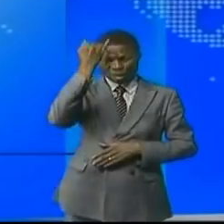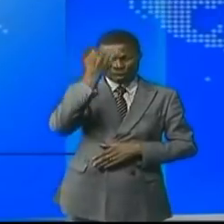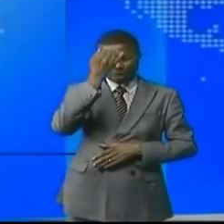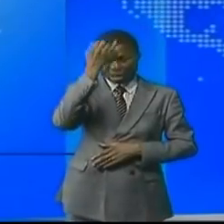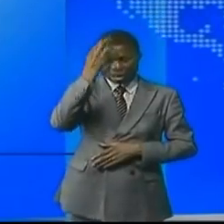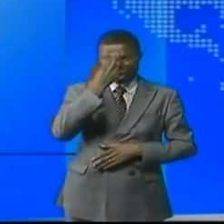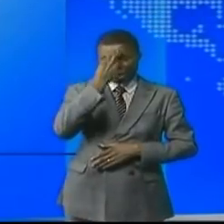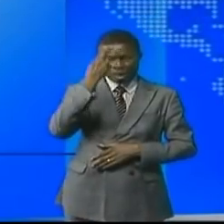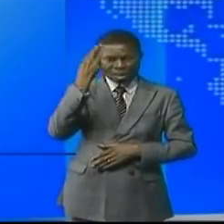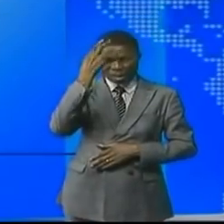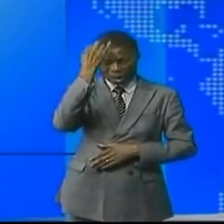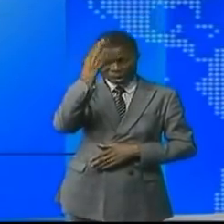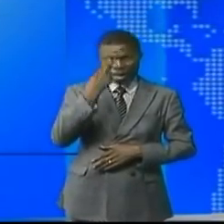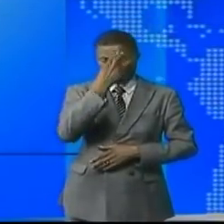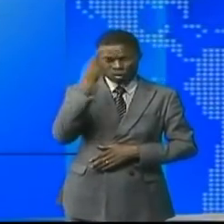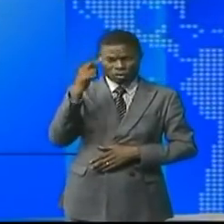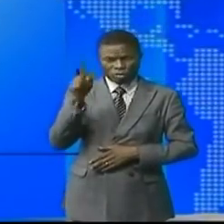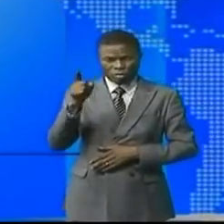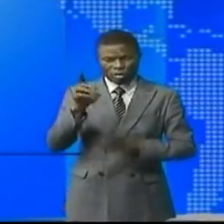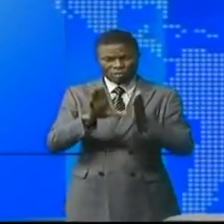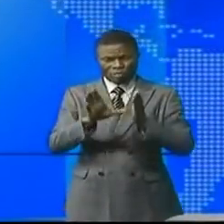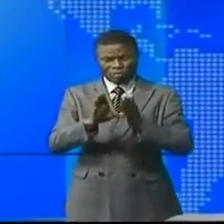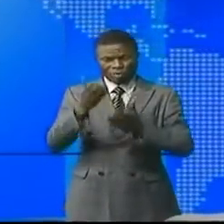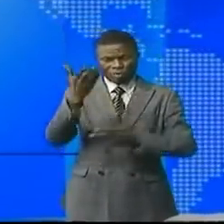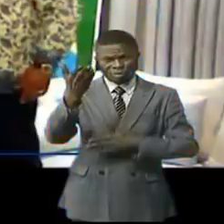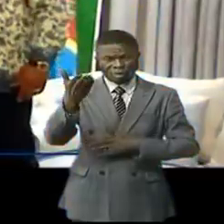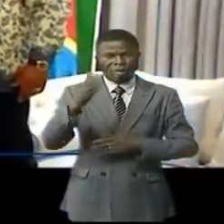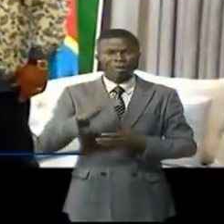et le Vatican. Un reportage de la presse présidentielle.